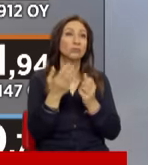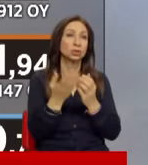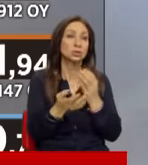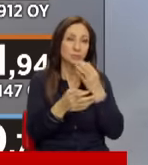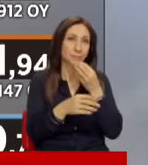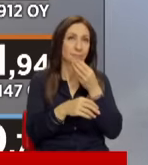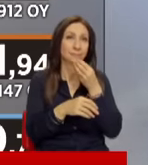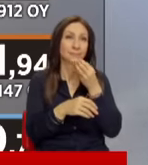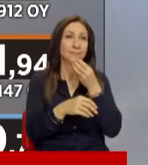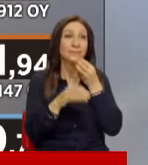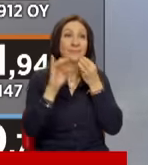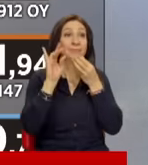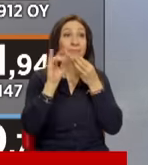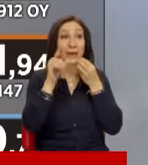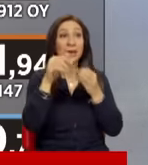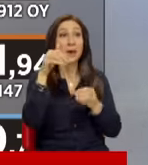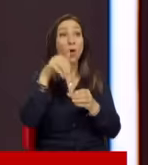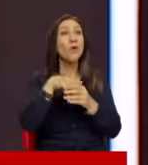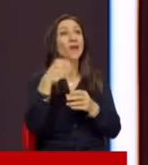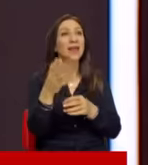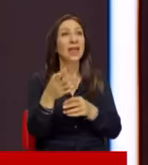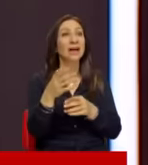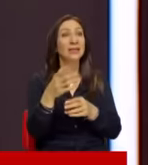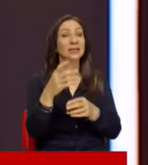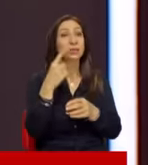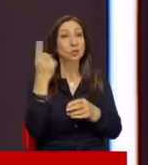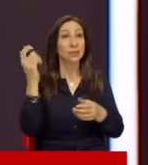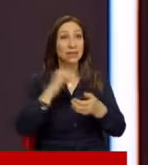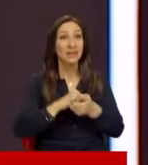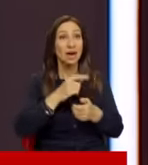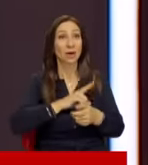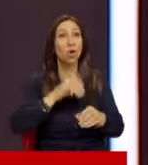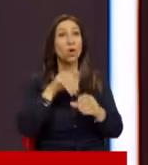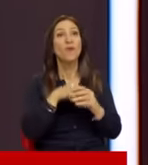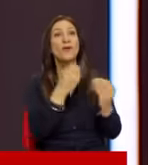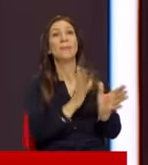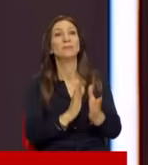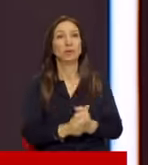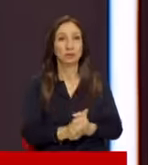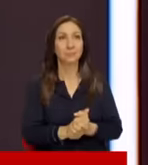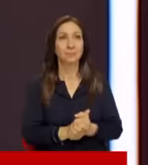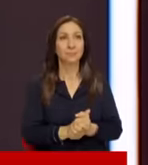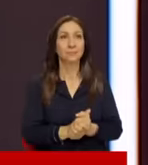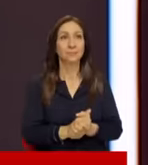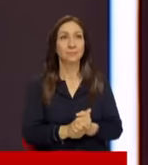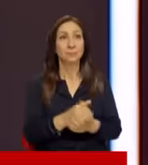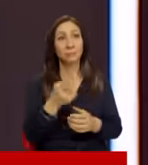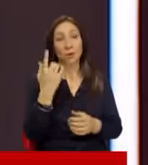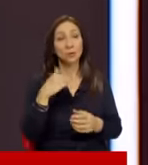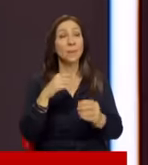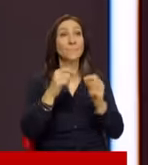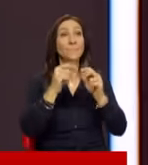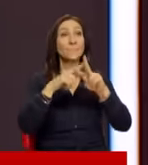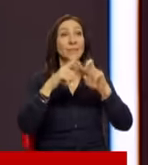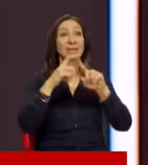%39,18 oy almıştı. MHP seçmeni Cumhur İttifakı'nın adayına oy vermemiş. Evet. Yani peki Bartın